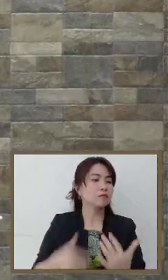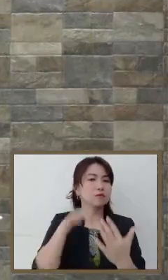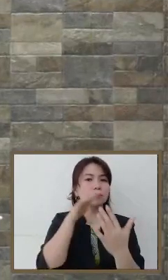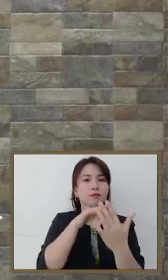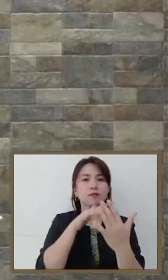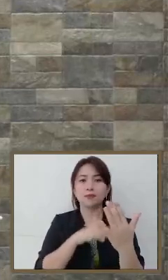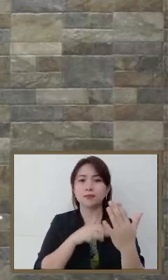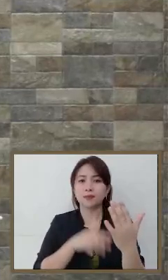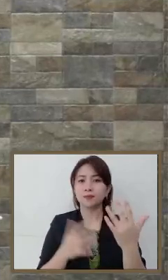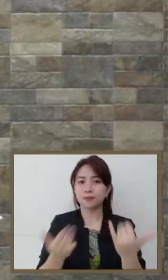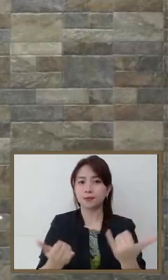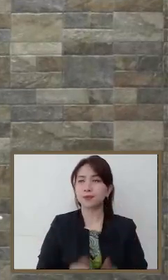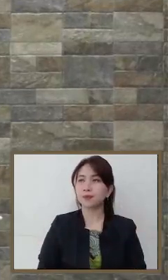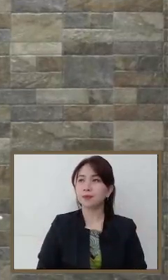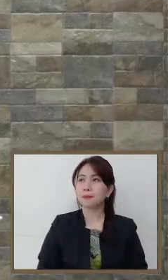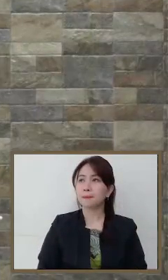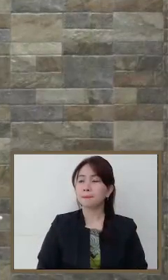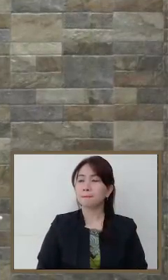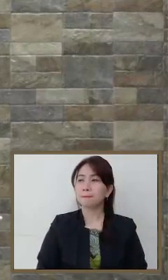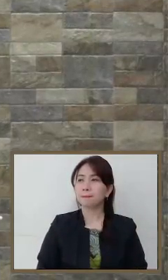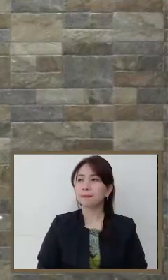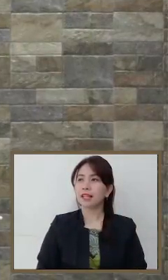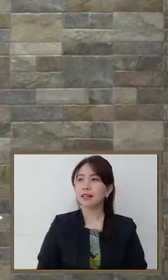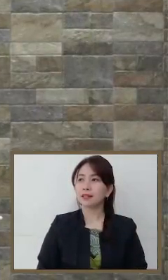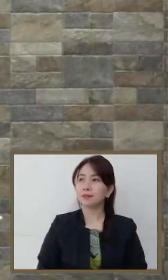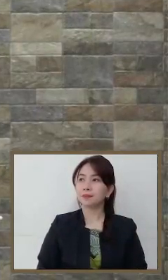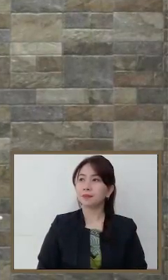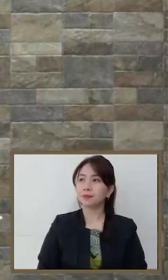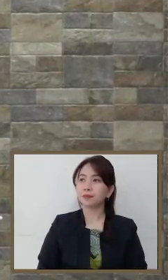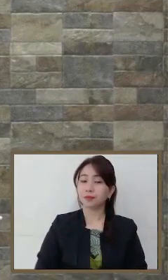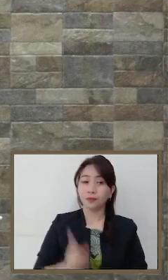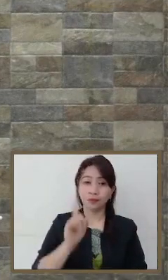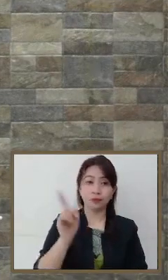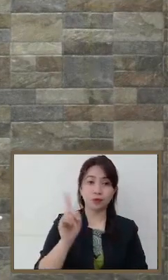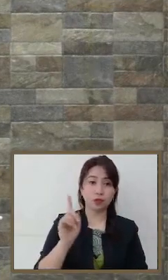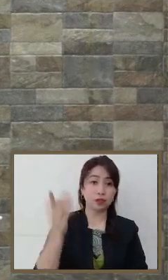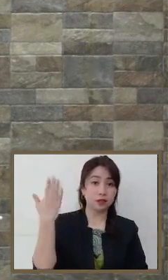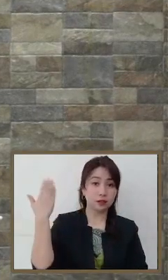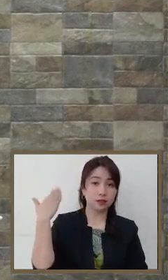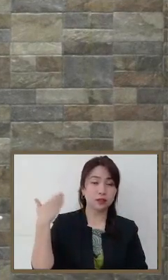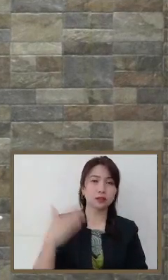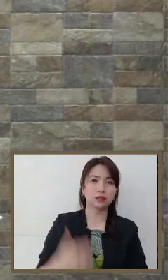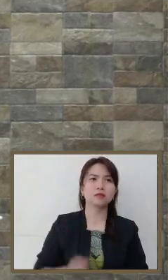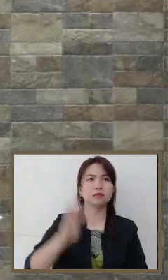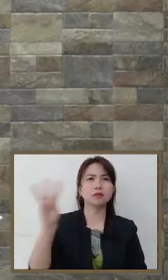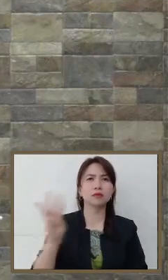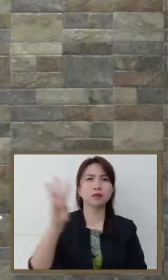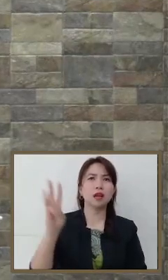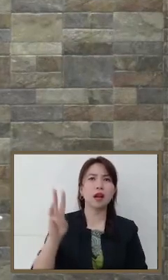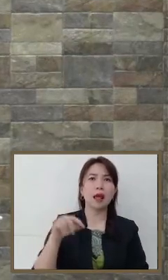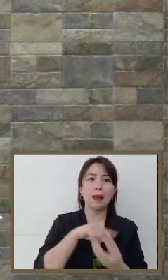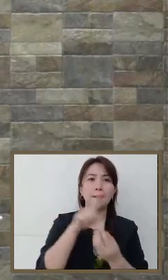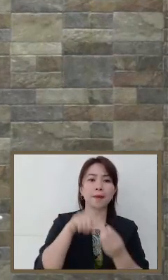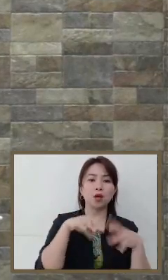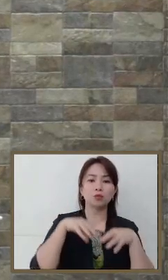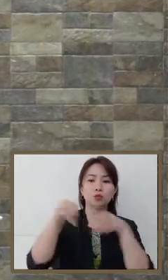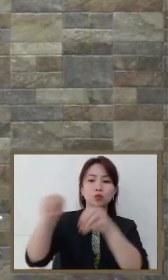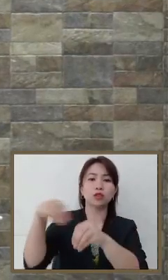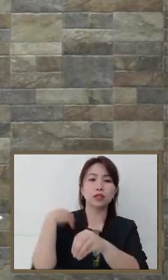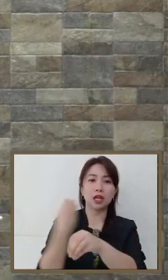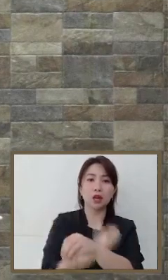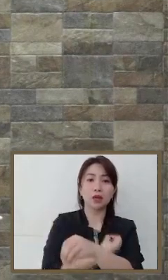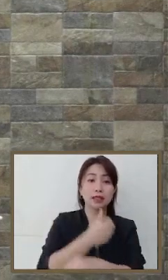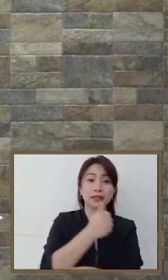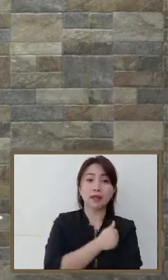ah ipagpapatuloy po natin ang atin pong Uh ah tinalakay po nakaraan about putting ourselves in the very